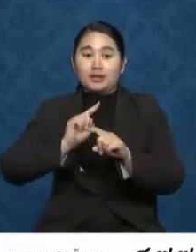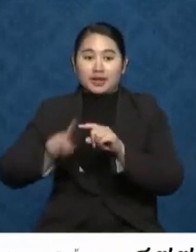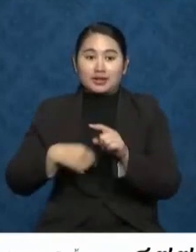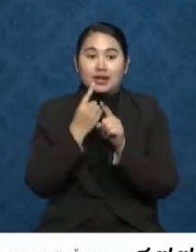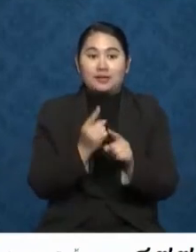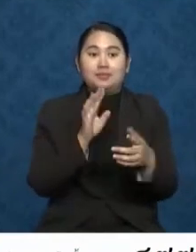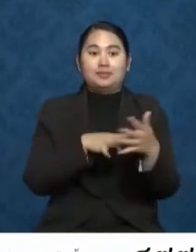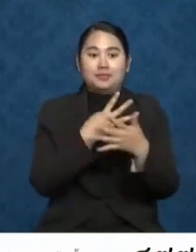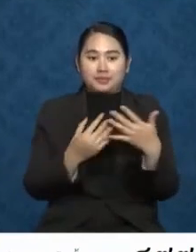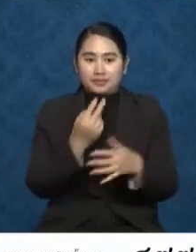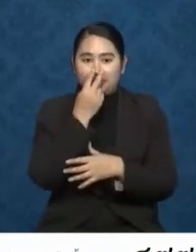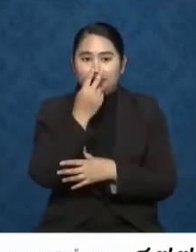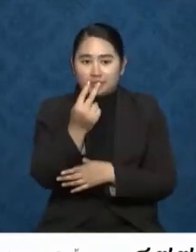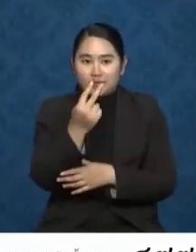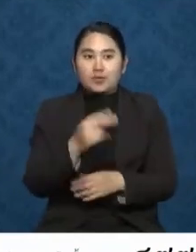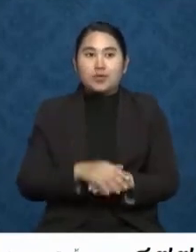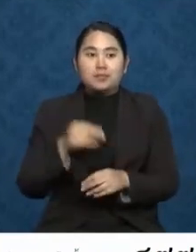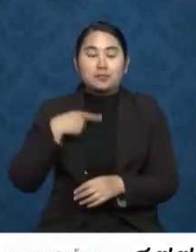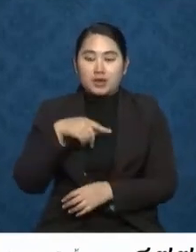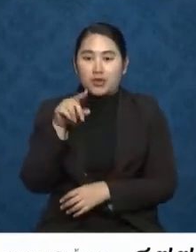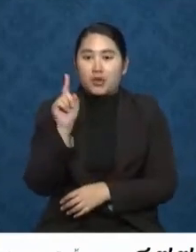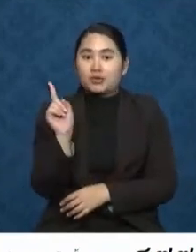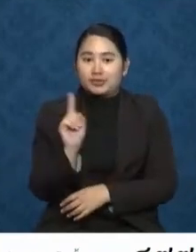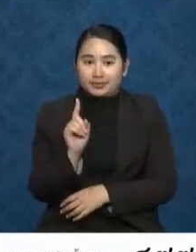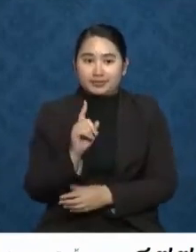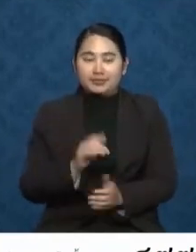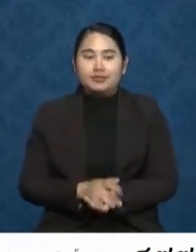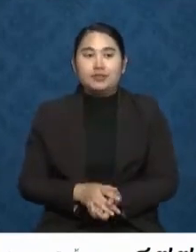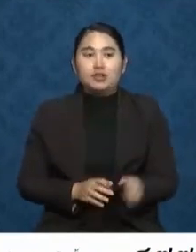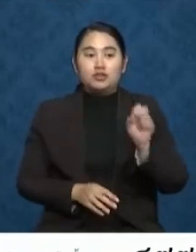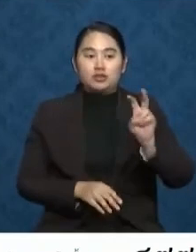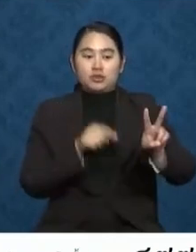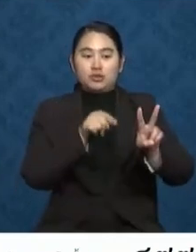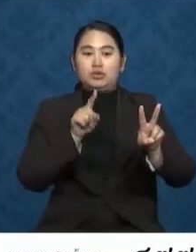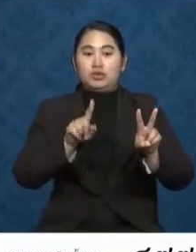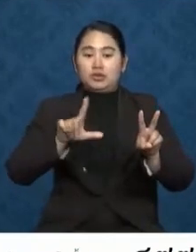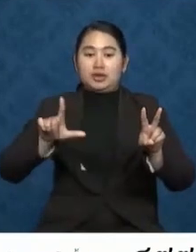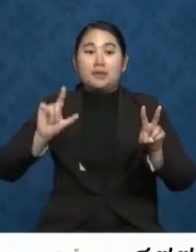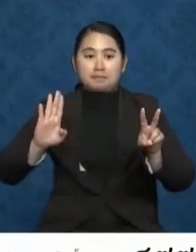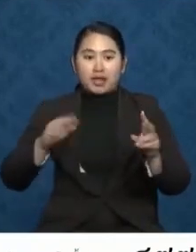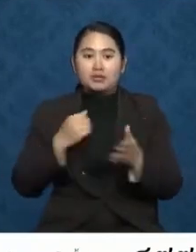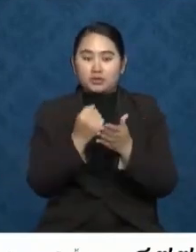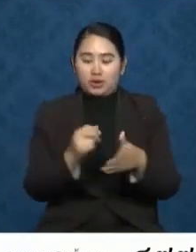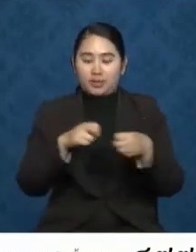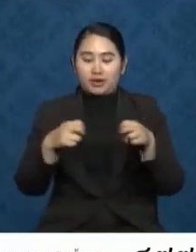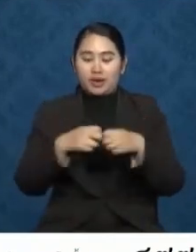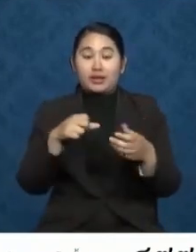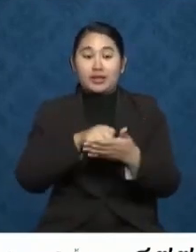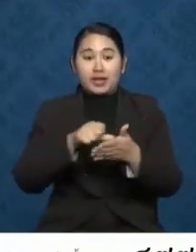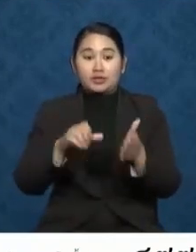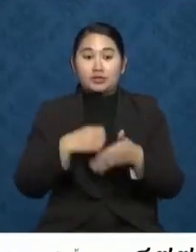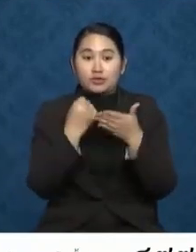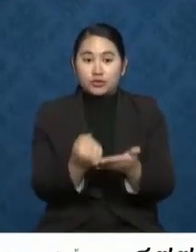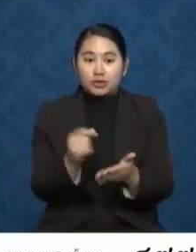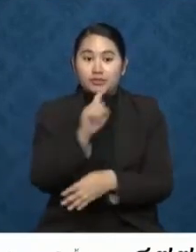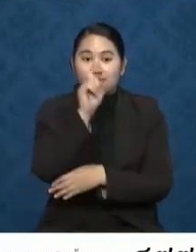านี้มันจะเกิดมรรคและมันจะเกิดผลได้อย่างไร 2.1 ล้านบาทที่ผ่านมามันช่วยแก้ปัญหาความมั่นคงให้กับพี่น้องประชาชน